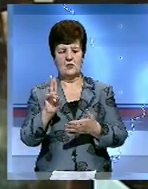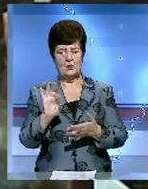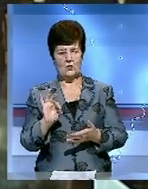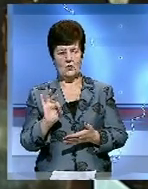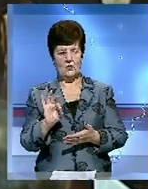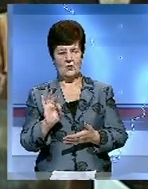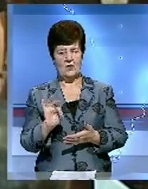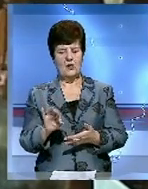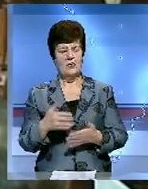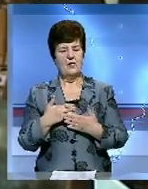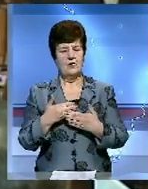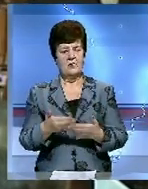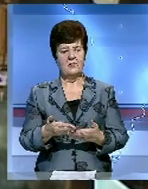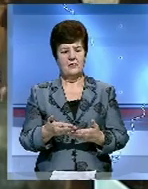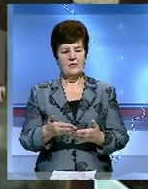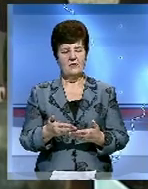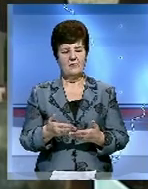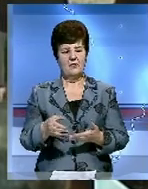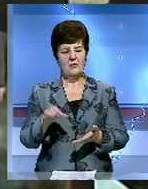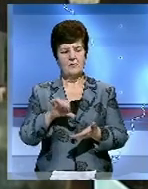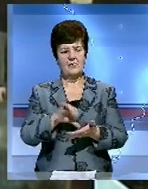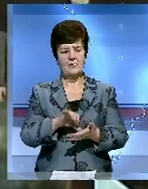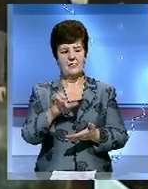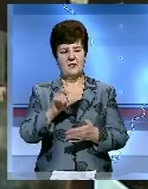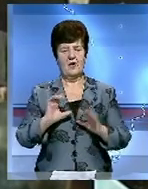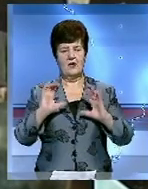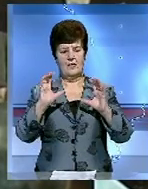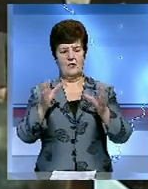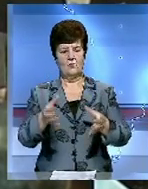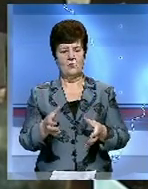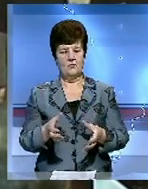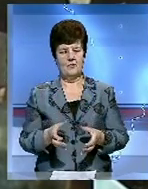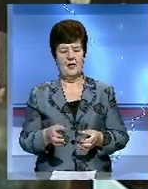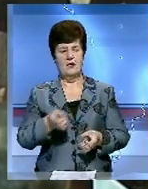firii, sărutul otrăvit al brumei, omoară toamna trandafirii.